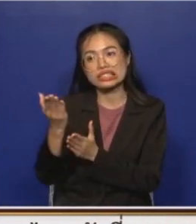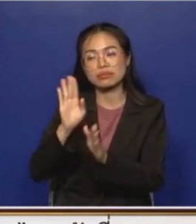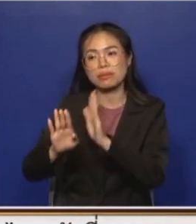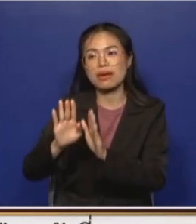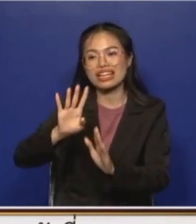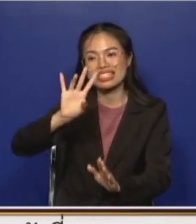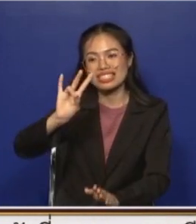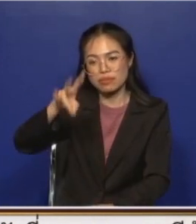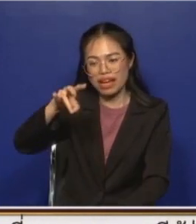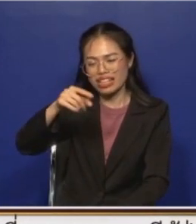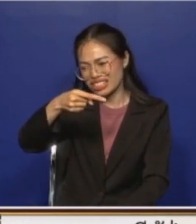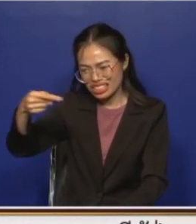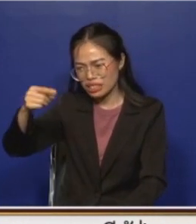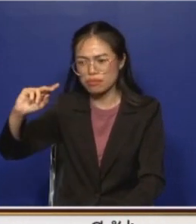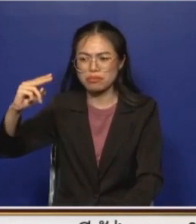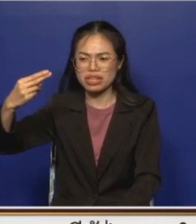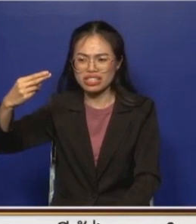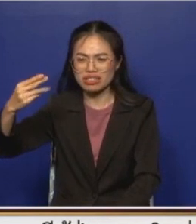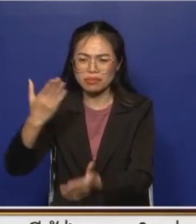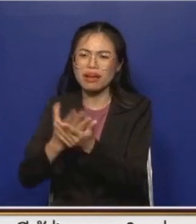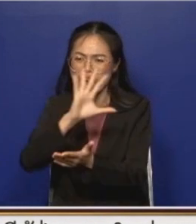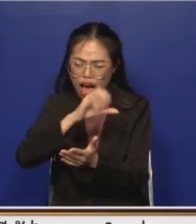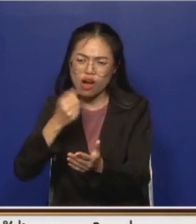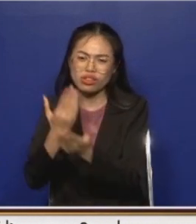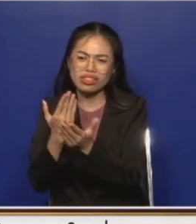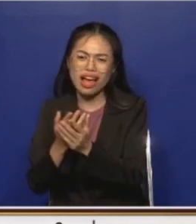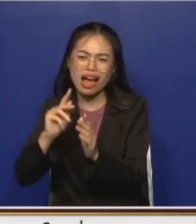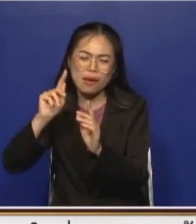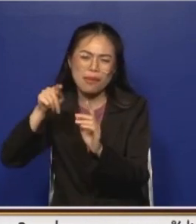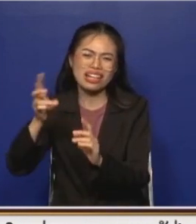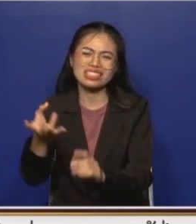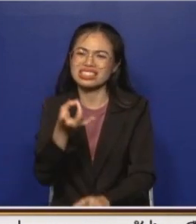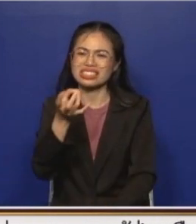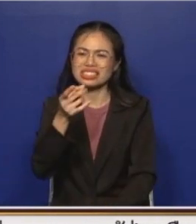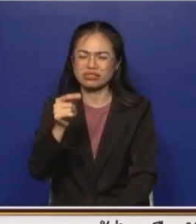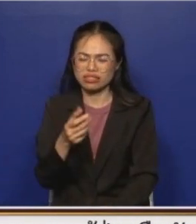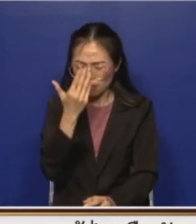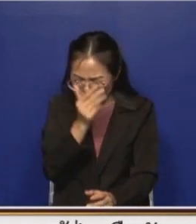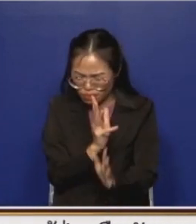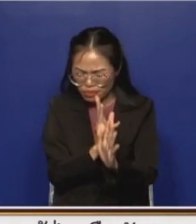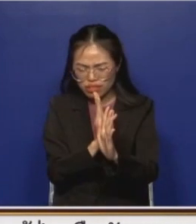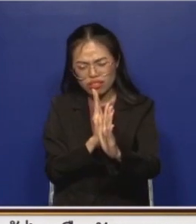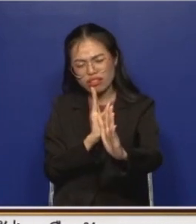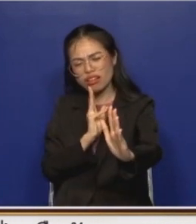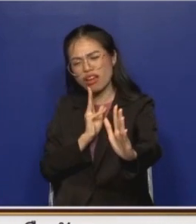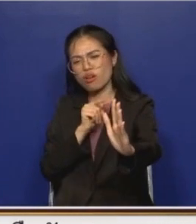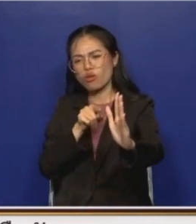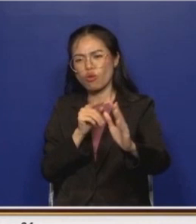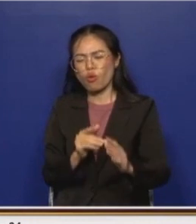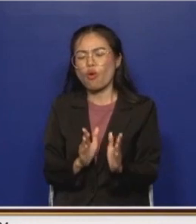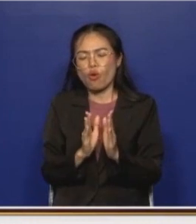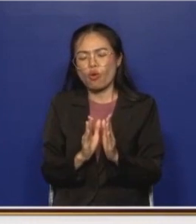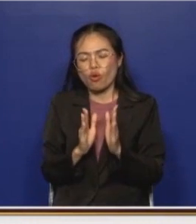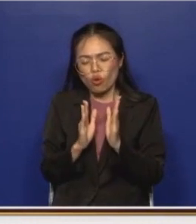ไปสัมภาษณ์ฮะเที่ยงคืนออกเดินทางนะฮะเพื่อมาต่อคิวตีห้าตี